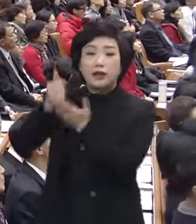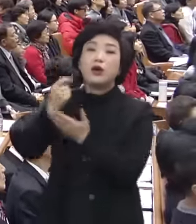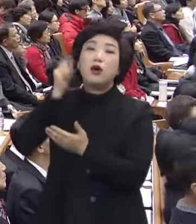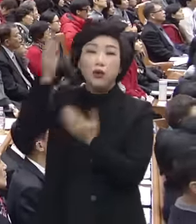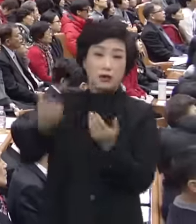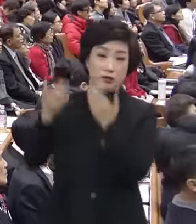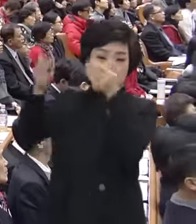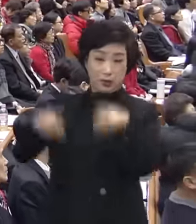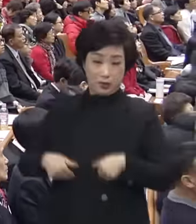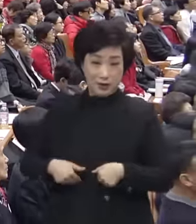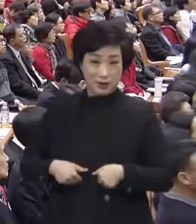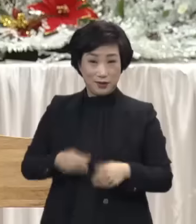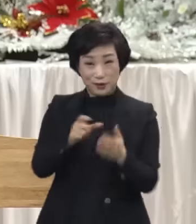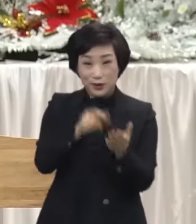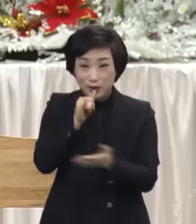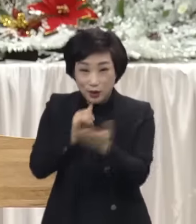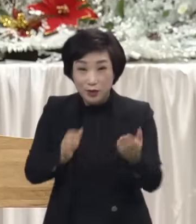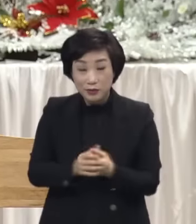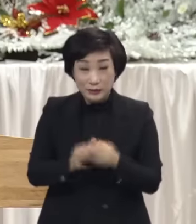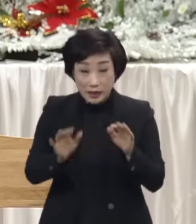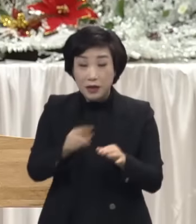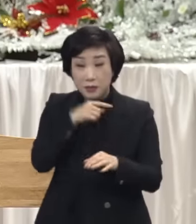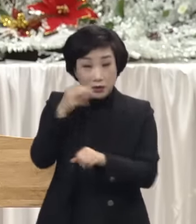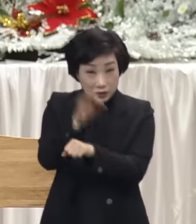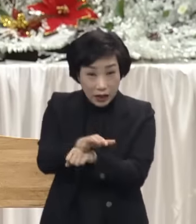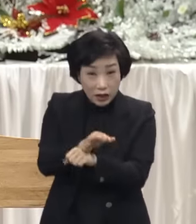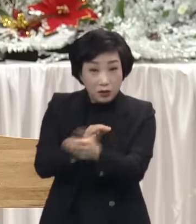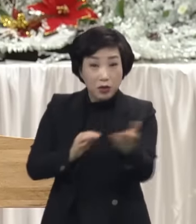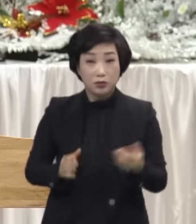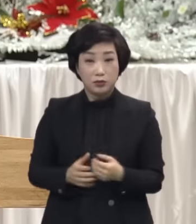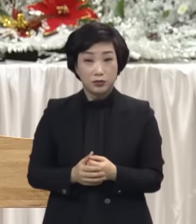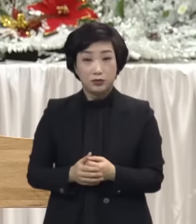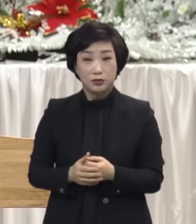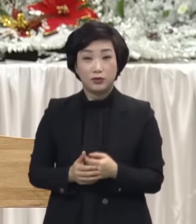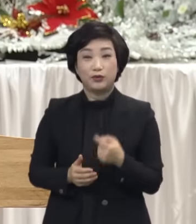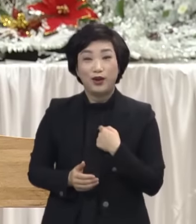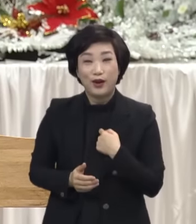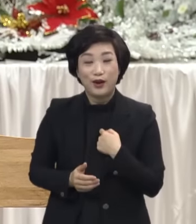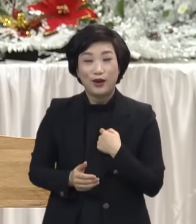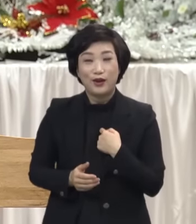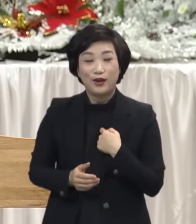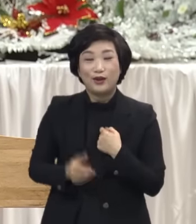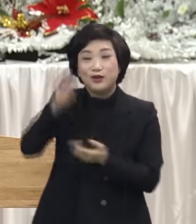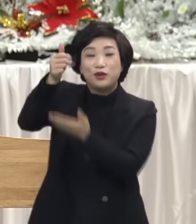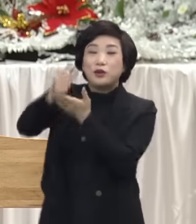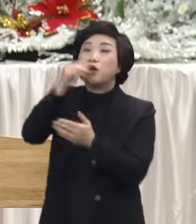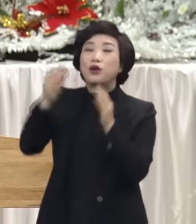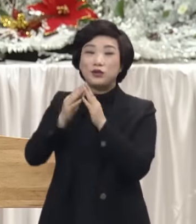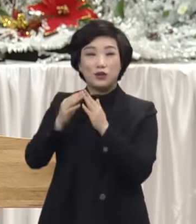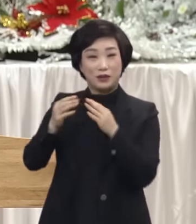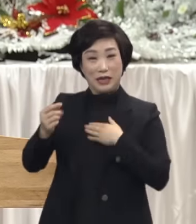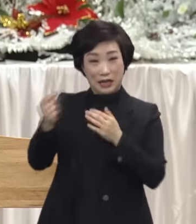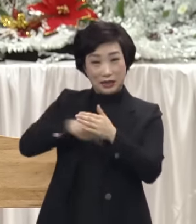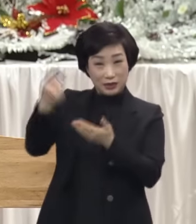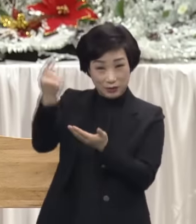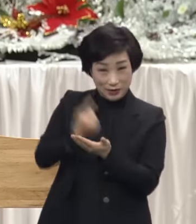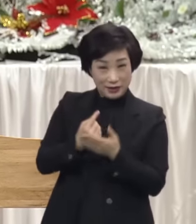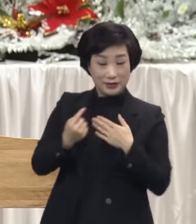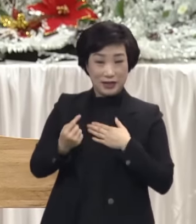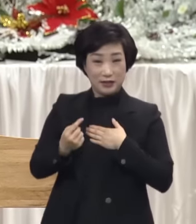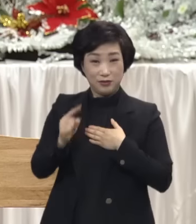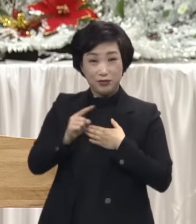영광을 돌리라. 자, 값으로 산 것이 되었으니 내가 너를 전삼고 왔으니 너는